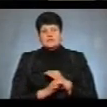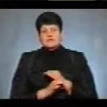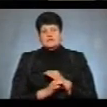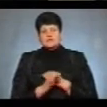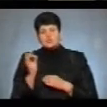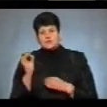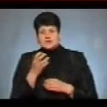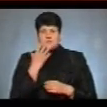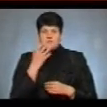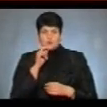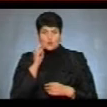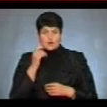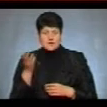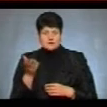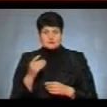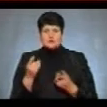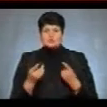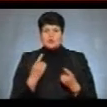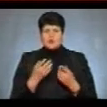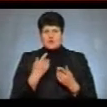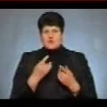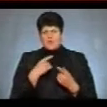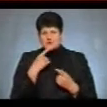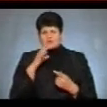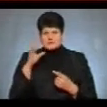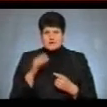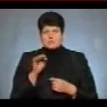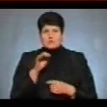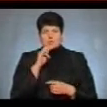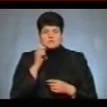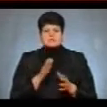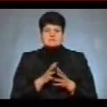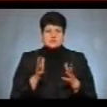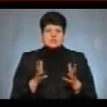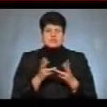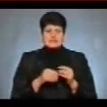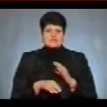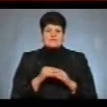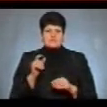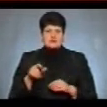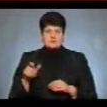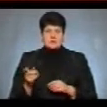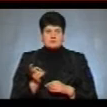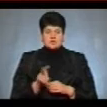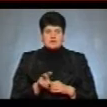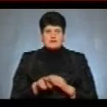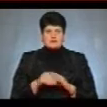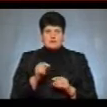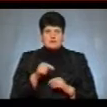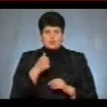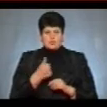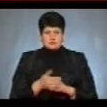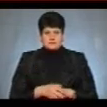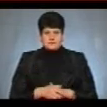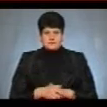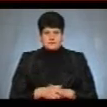України. Якщо говорити в загальному про Україну, чи збільшилась кількість виборців, які прийшли на вибори цьогоріч?